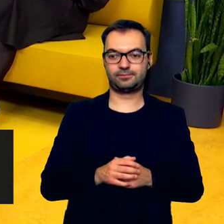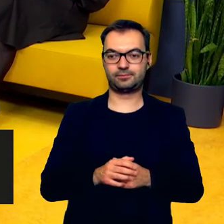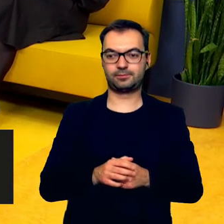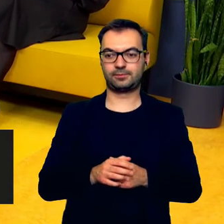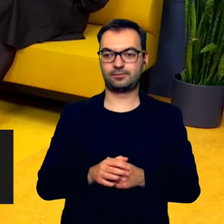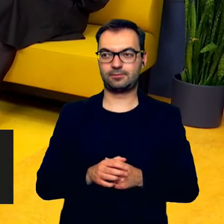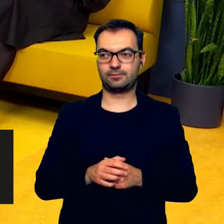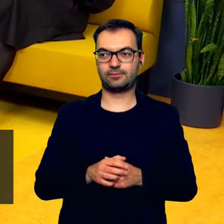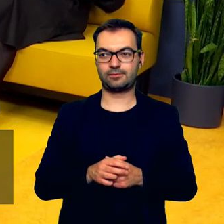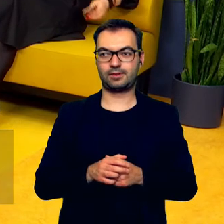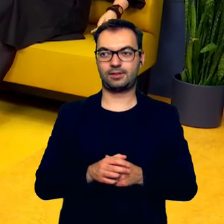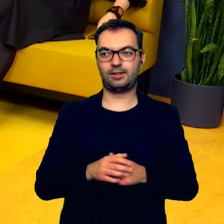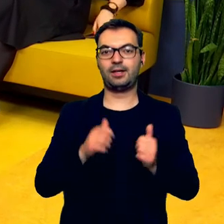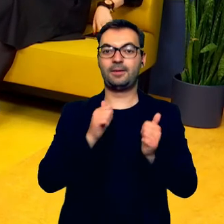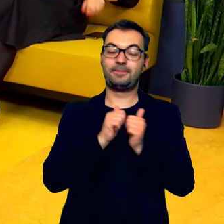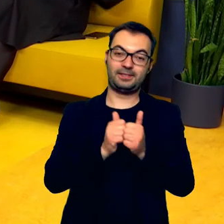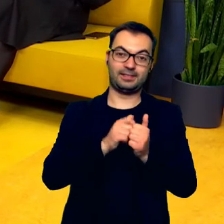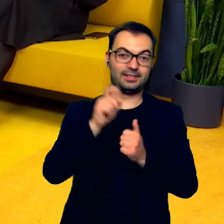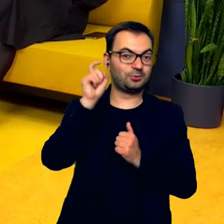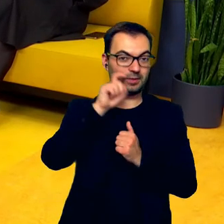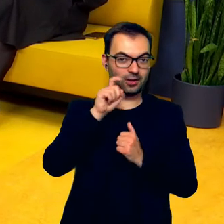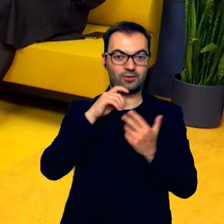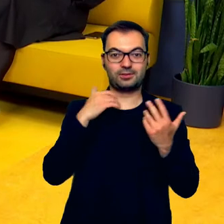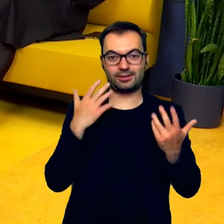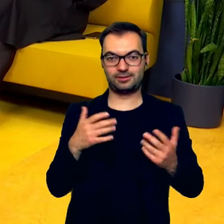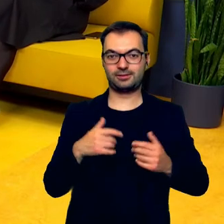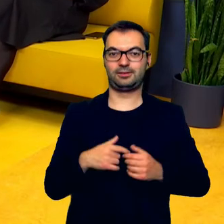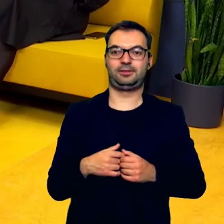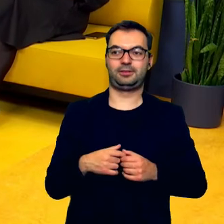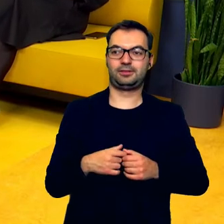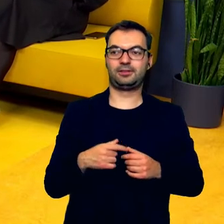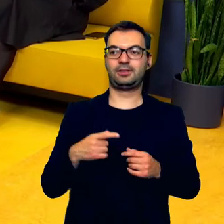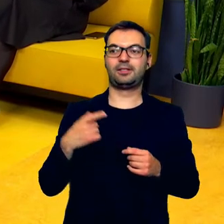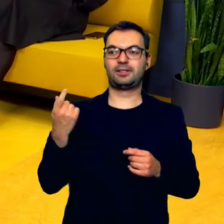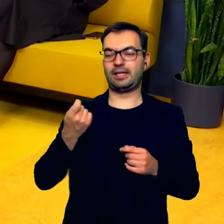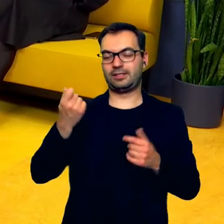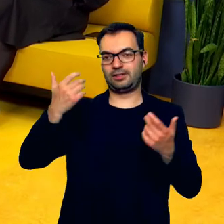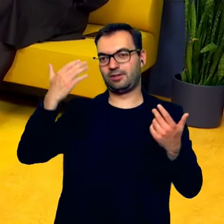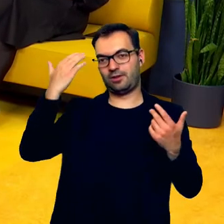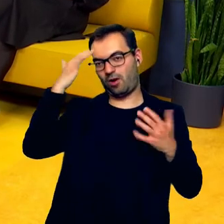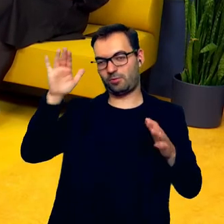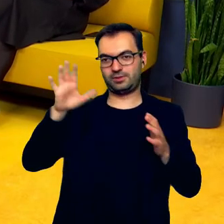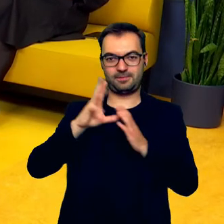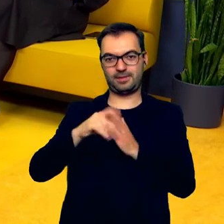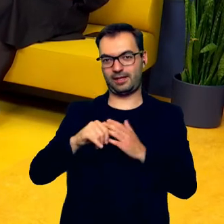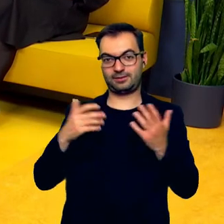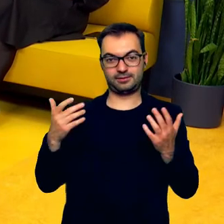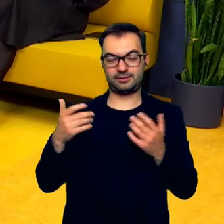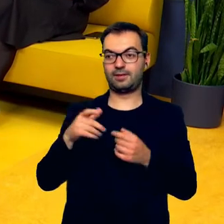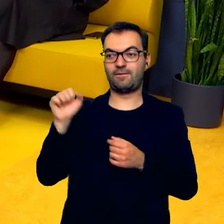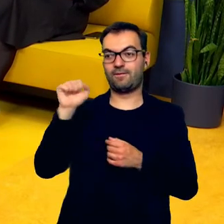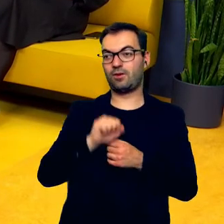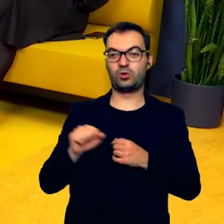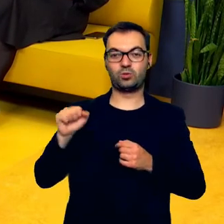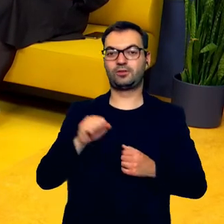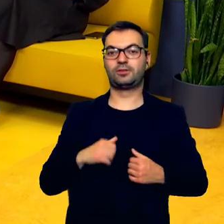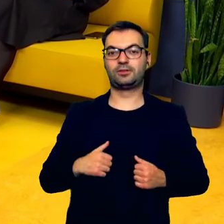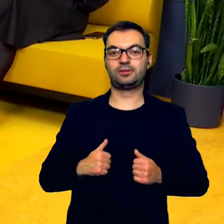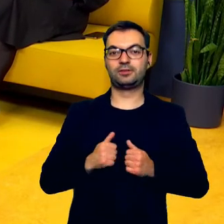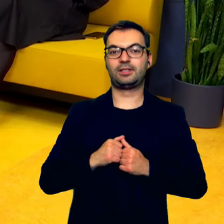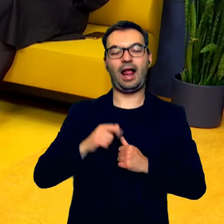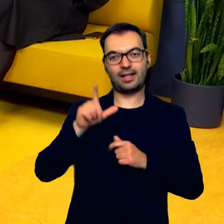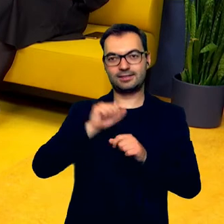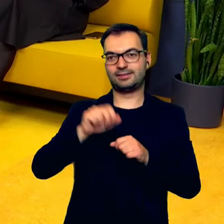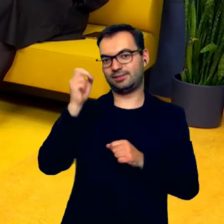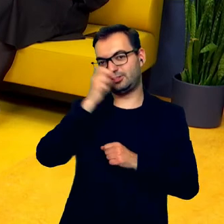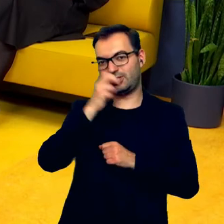Z drugiej strony no, jest to misja szpiegowska, która go odsyła do jakiegoś nieznanego zupełnie miasta, do Wrocławia. Zatem jest